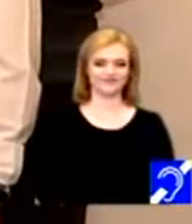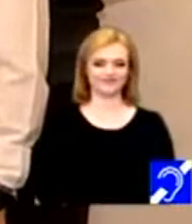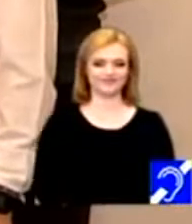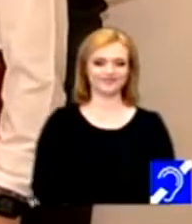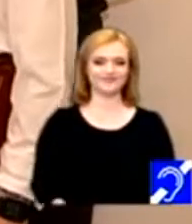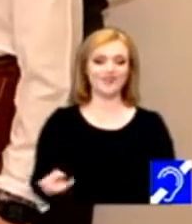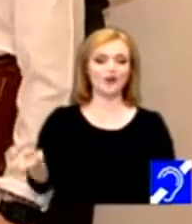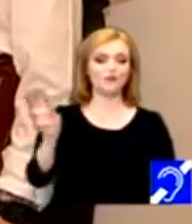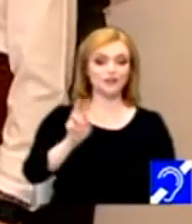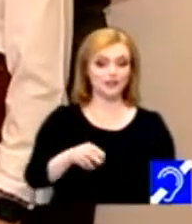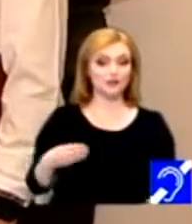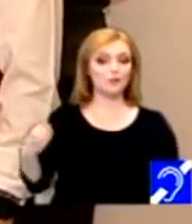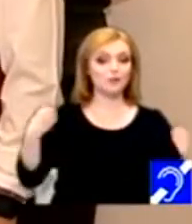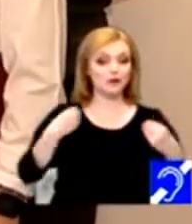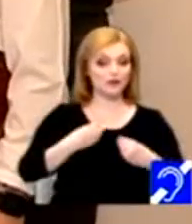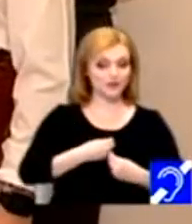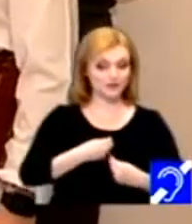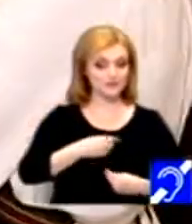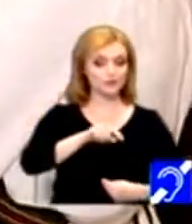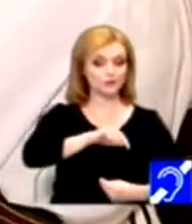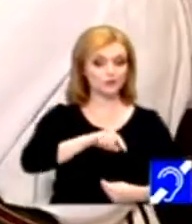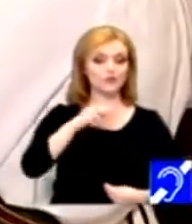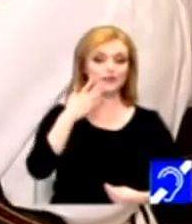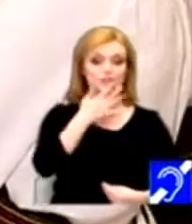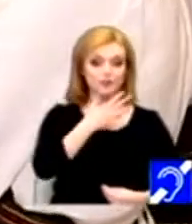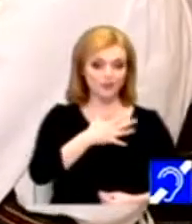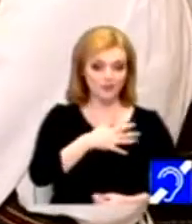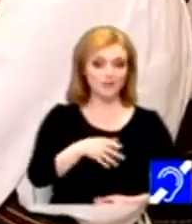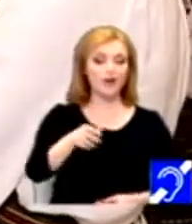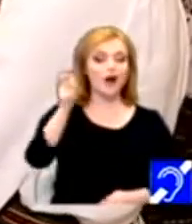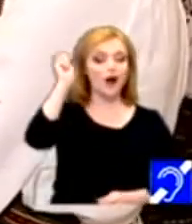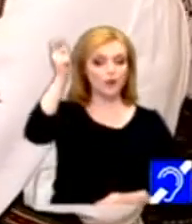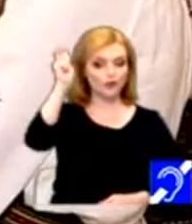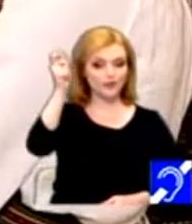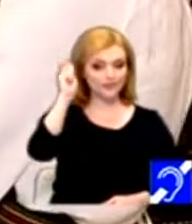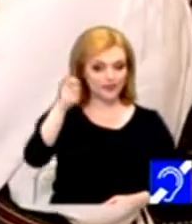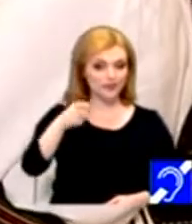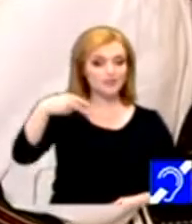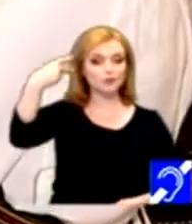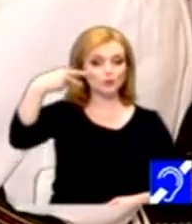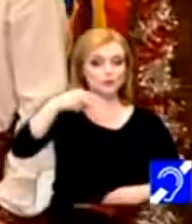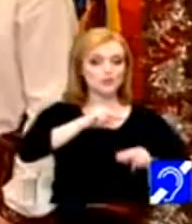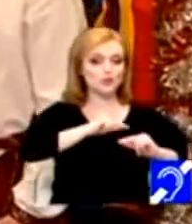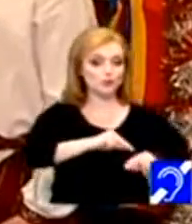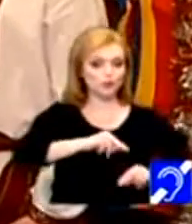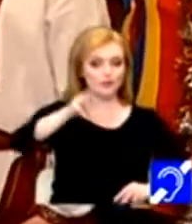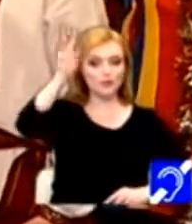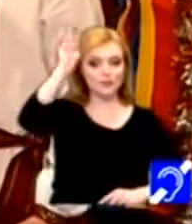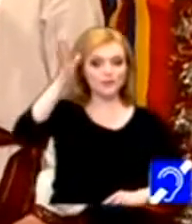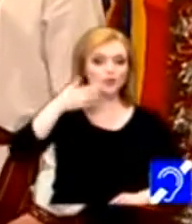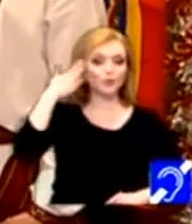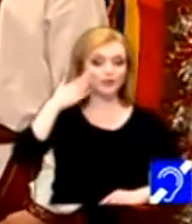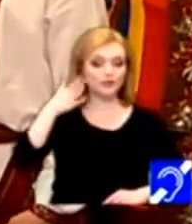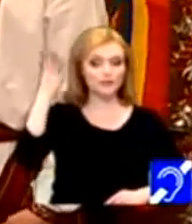Îmbrăcați în portul tradițional, 21 de elevi au colindat pe angajații ambasadei României în Republica Moldova.